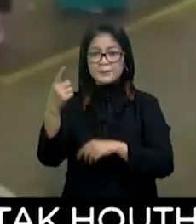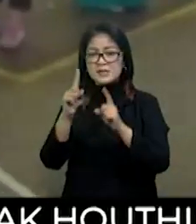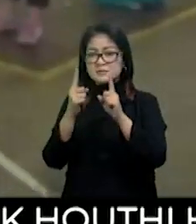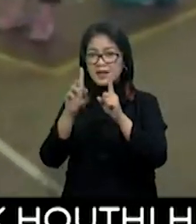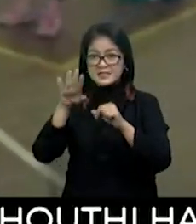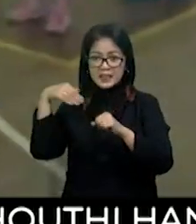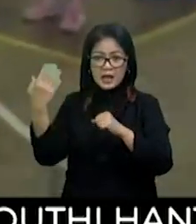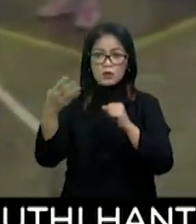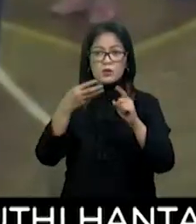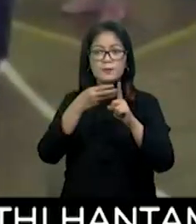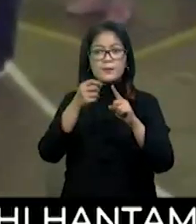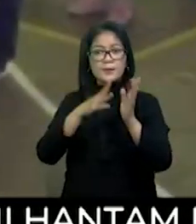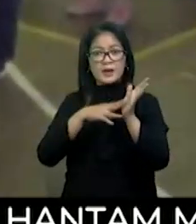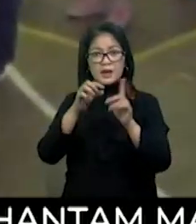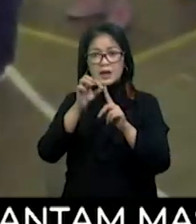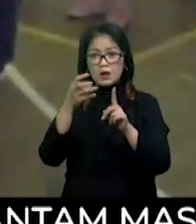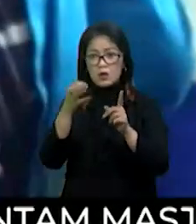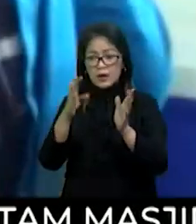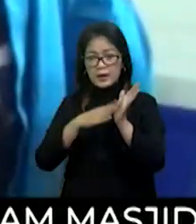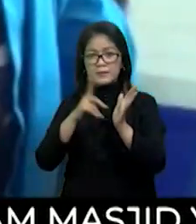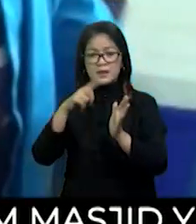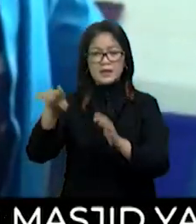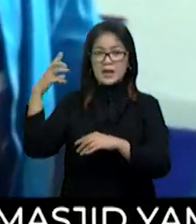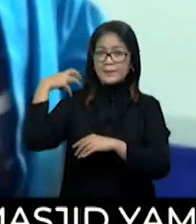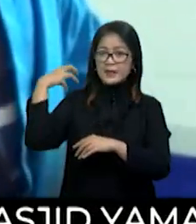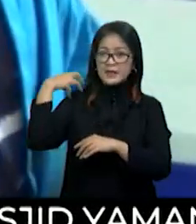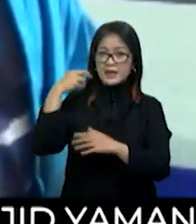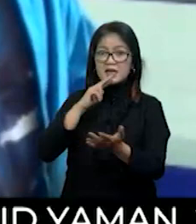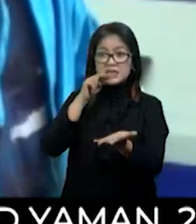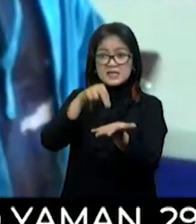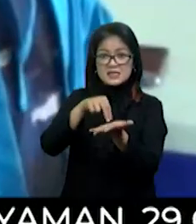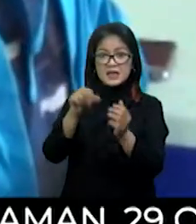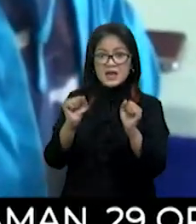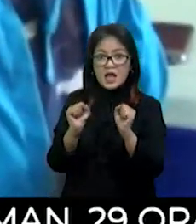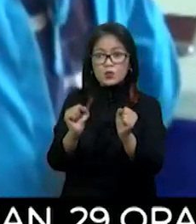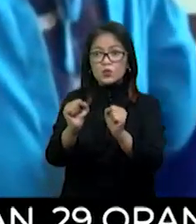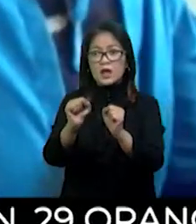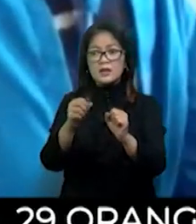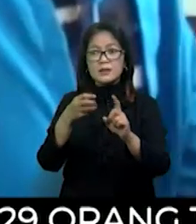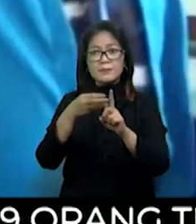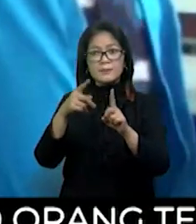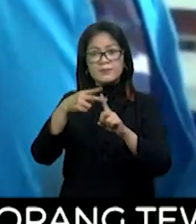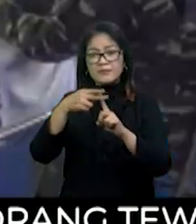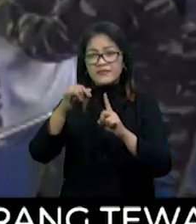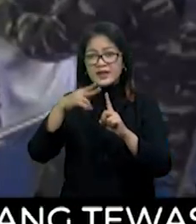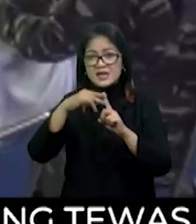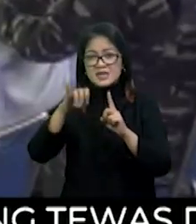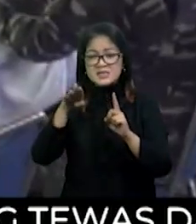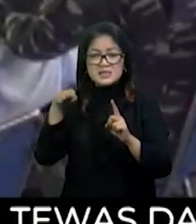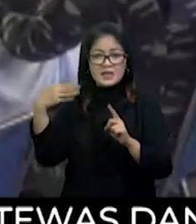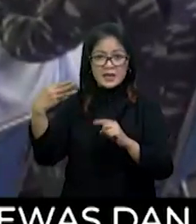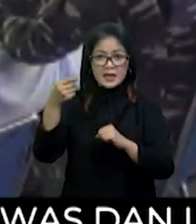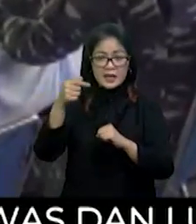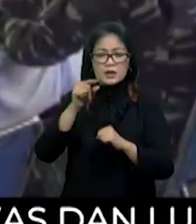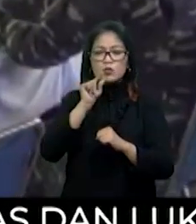POM Amerika Serikat FDA mengumumkan memberikan izin penggunaan darurat vaksin Pfizer untuk anak usia 5 hingga 11 tahun.